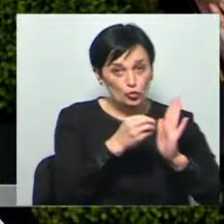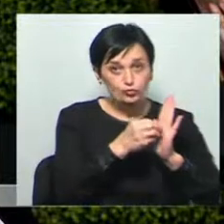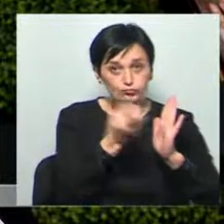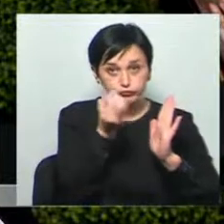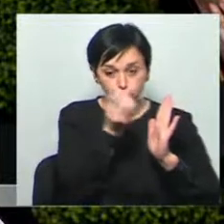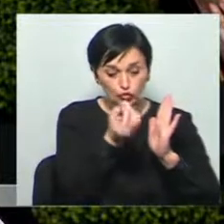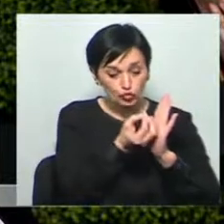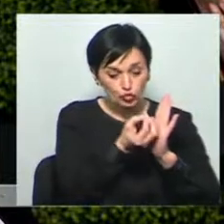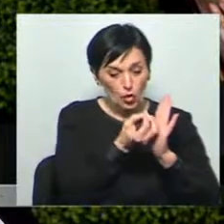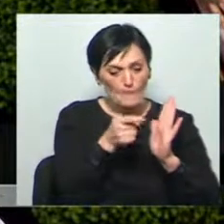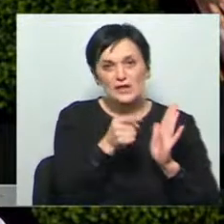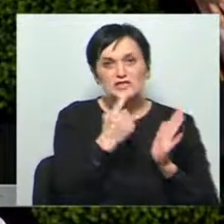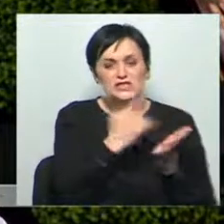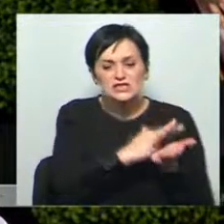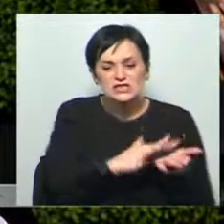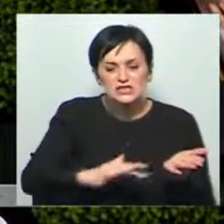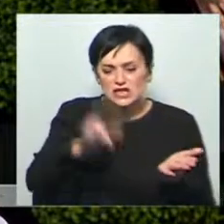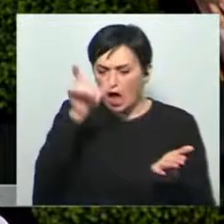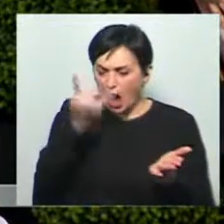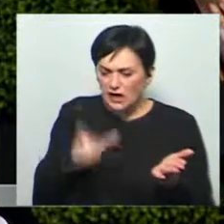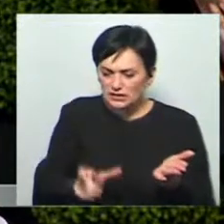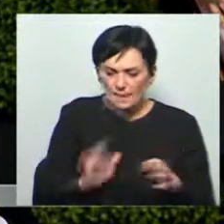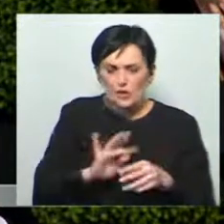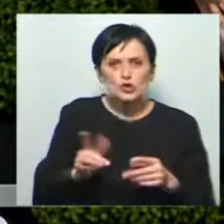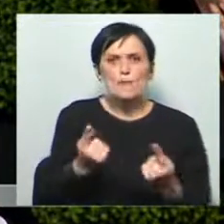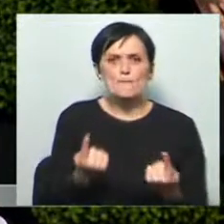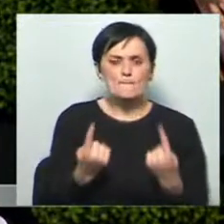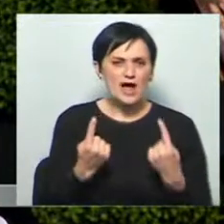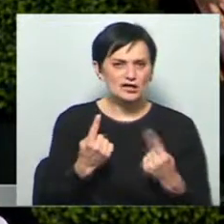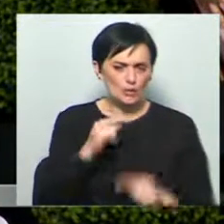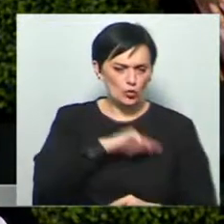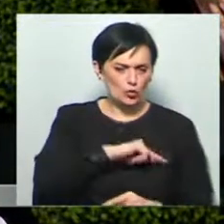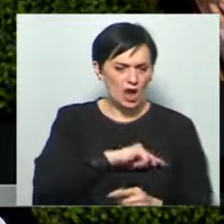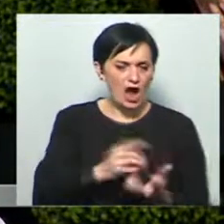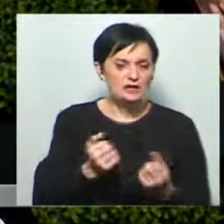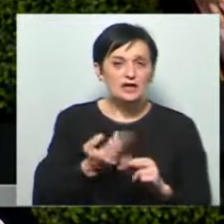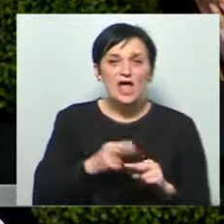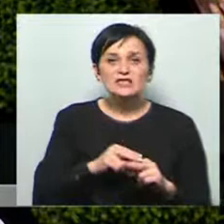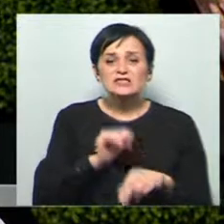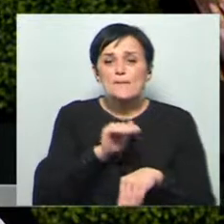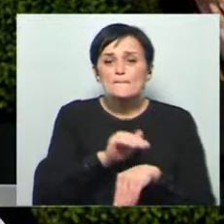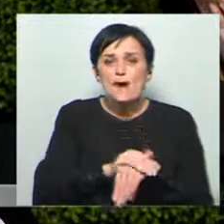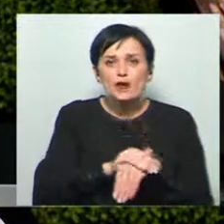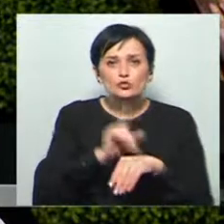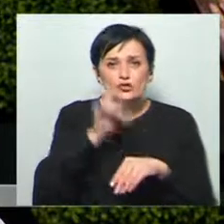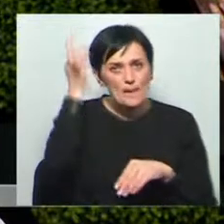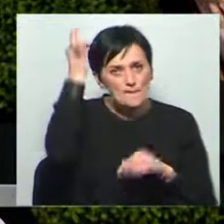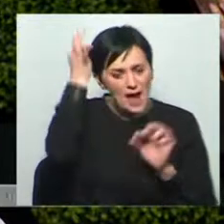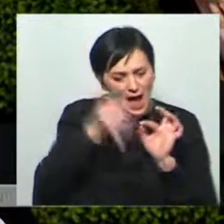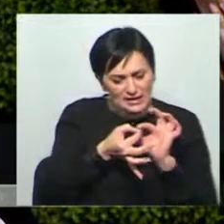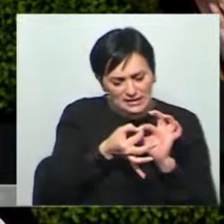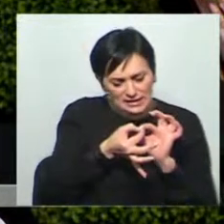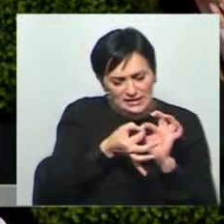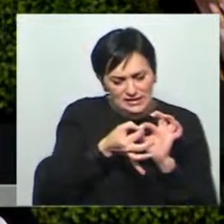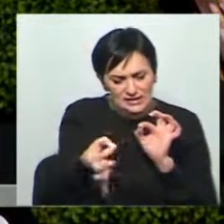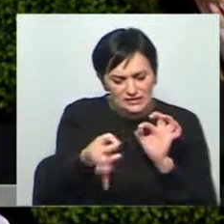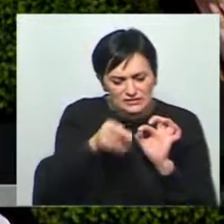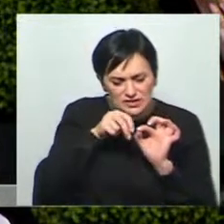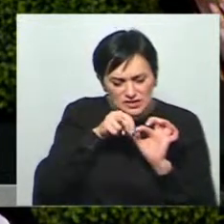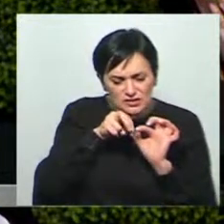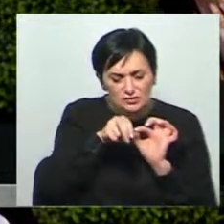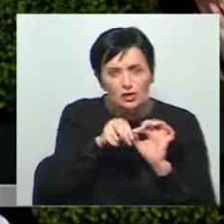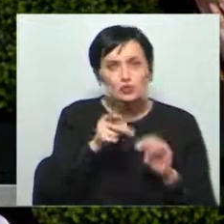სისხლისგან ადამიანი არ დაიცალოს. და ამან არ მიიღოს მასშტაბური ხასიათი. ანუ ეს არის ფაქტორად ბეწვის ხიძზე სიარული, რასაც